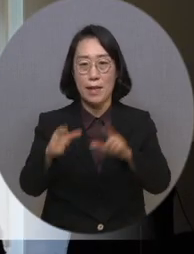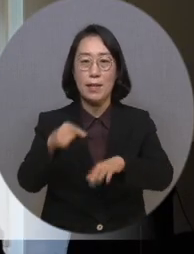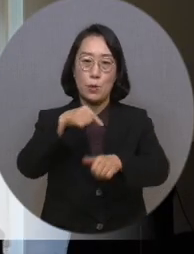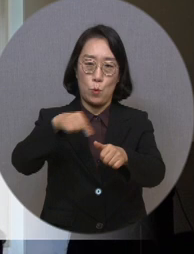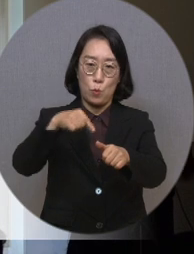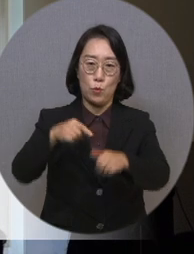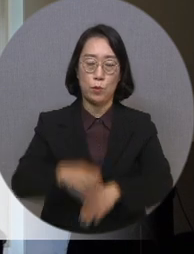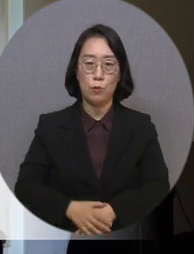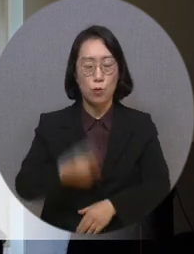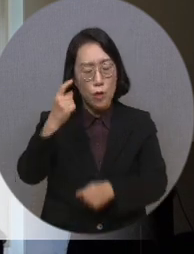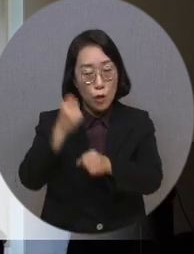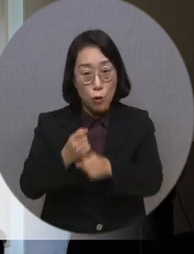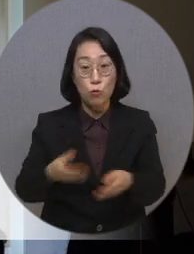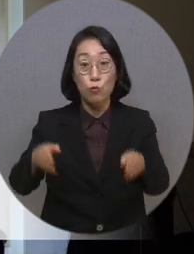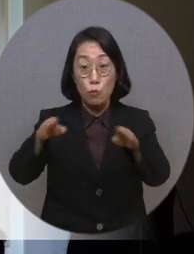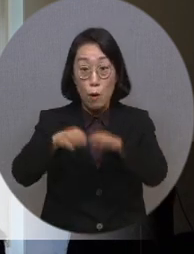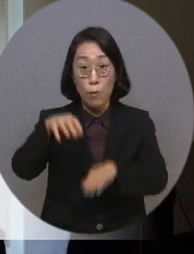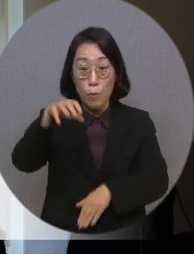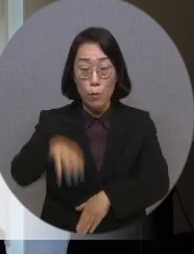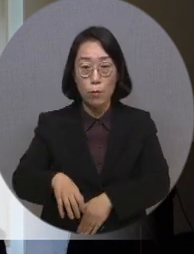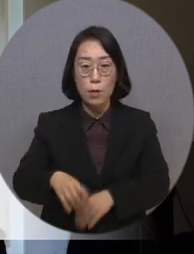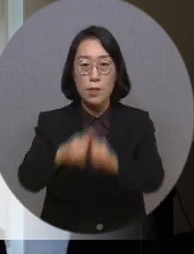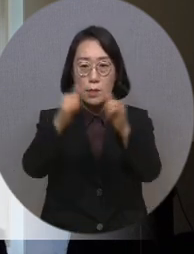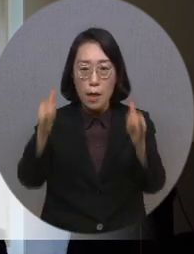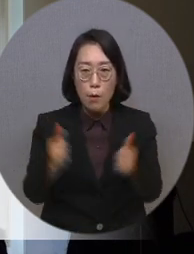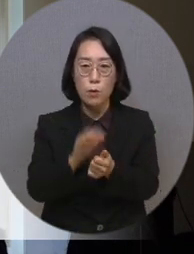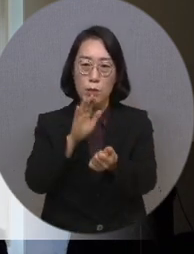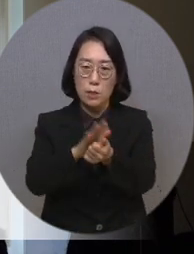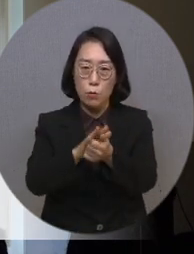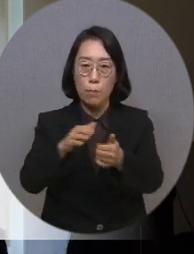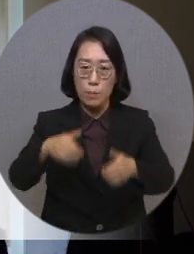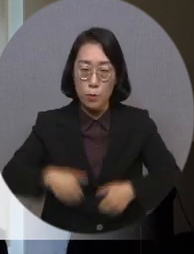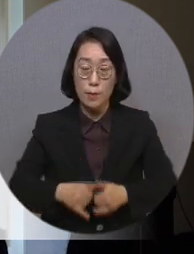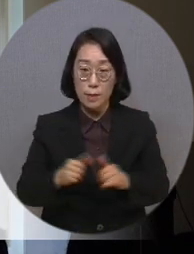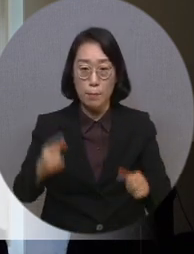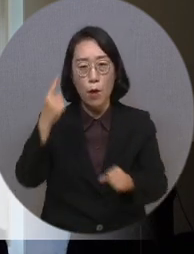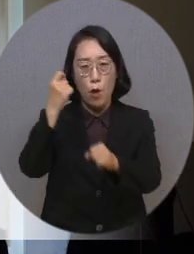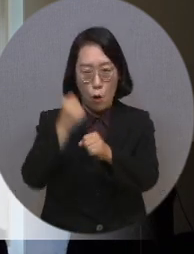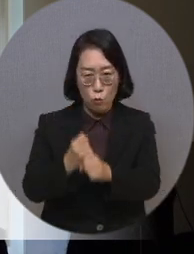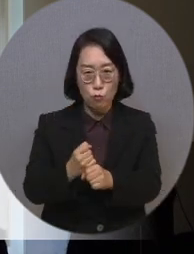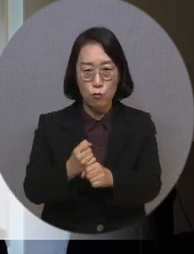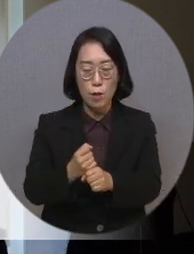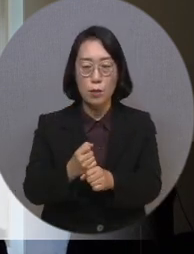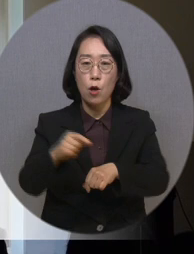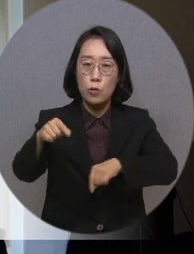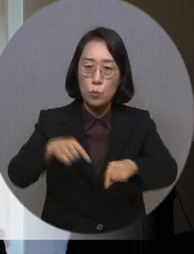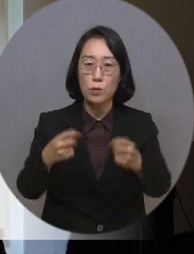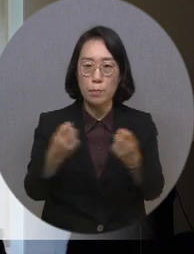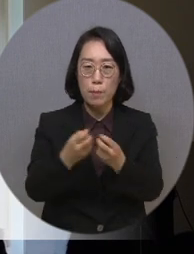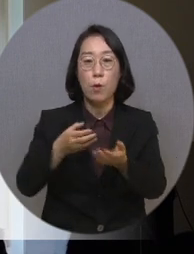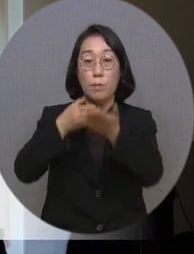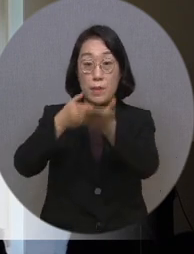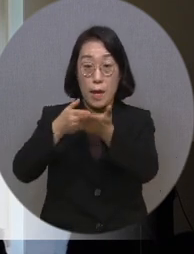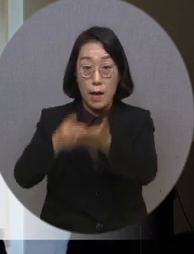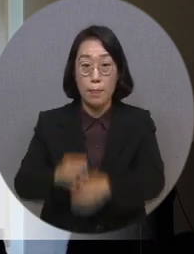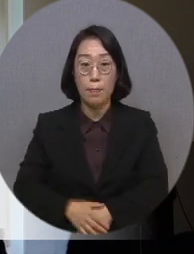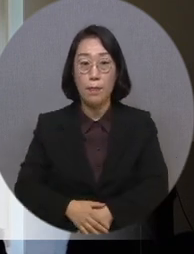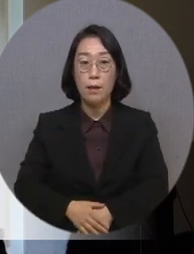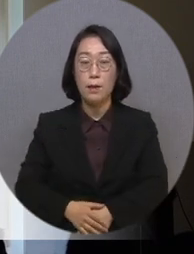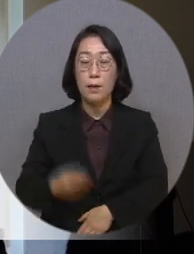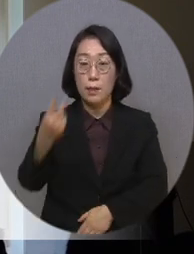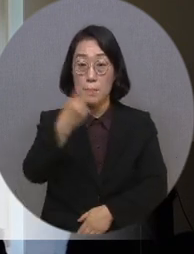연구원은 사회적 지원이 필요한 대상에 대한 연구를 통해 정책 제안을 하고 있으며